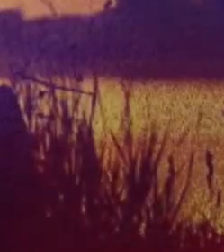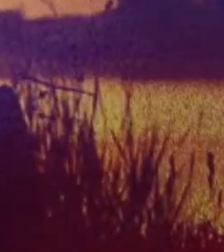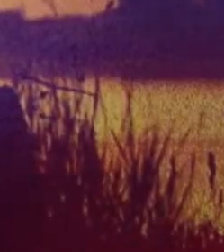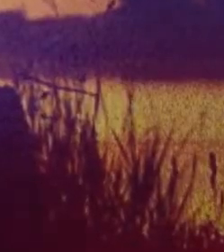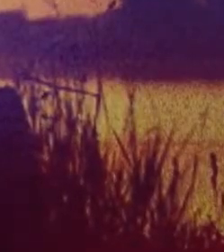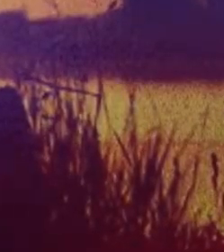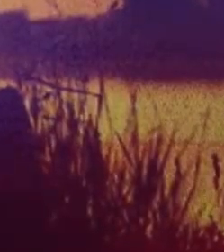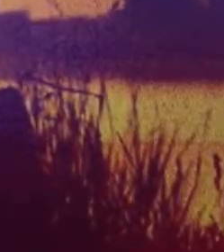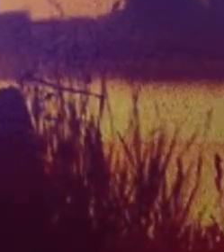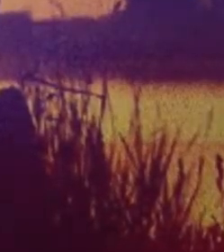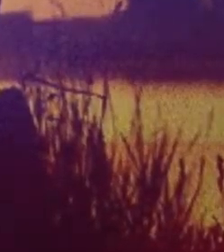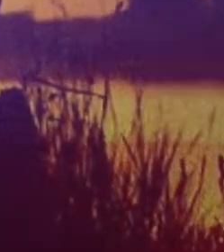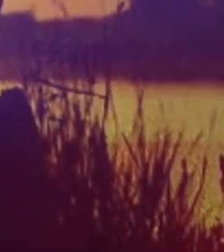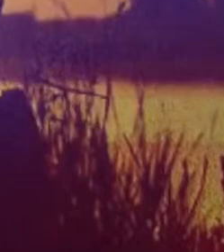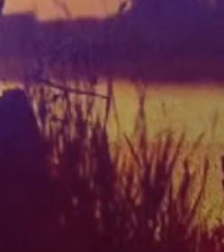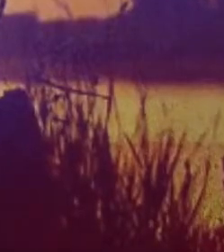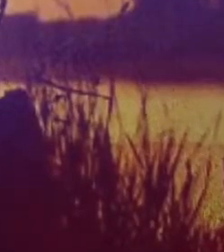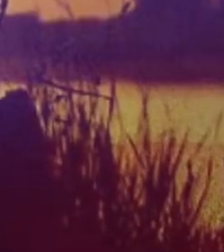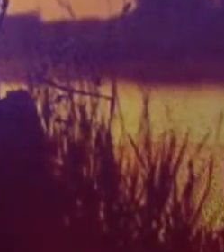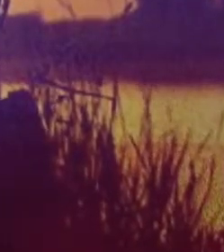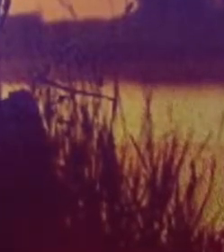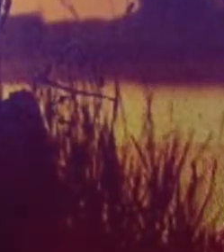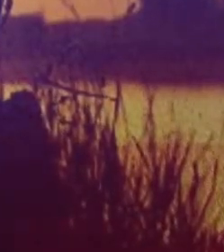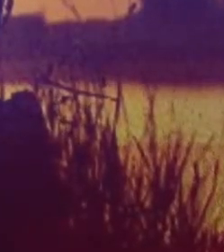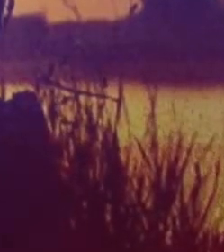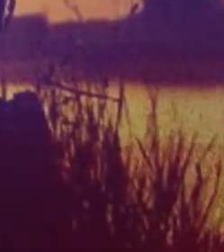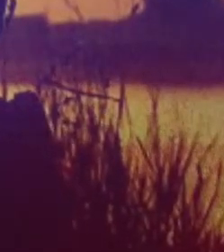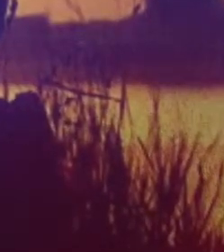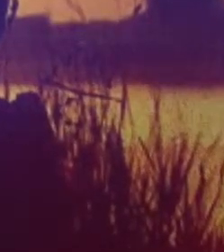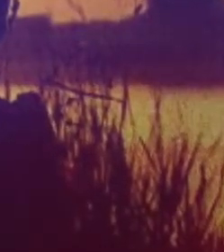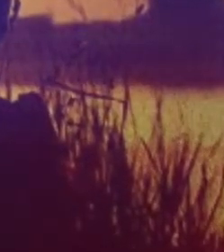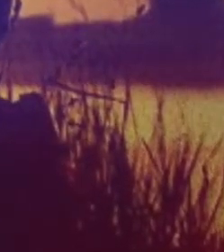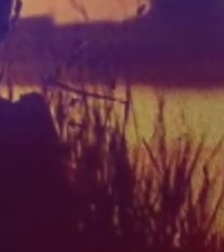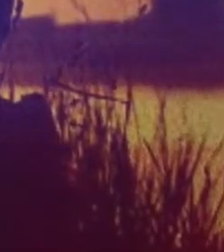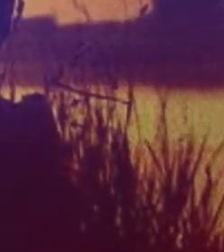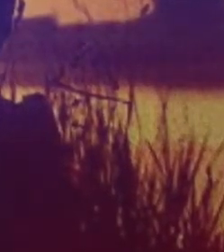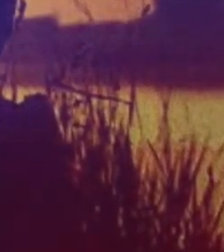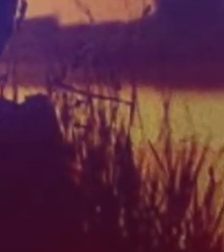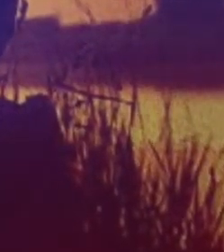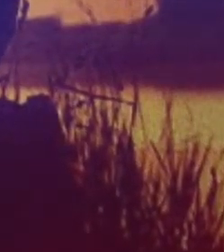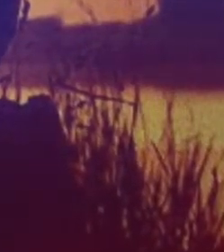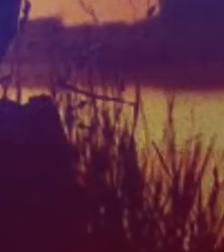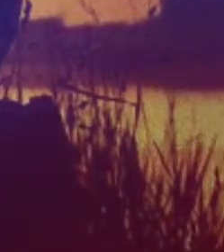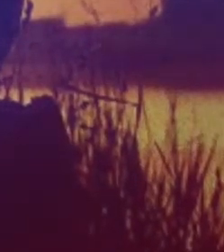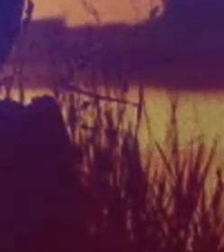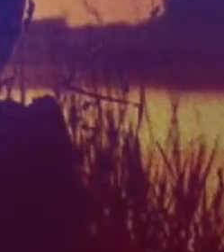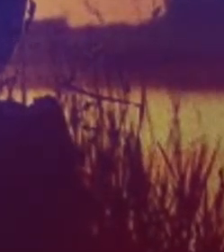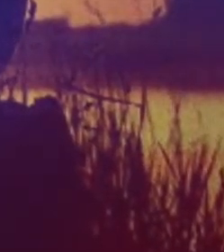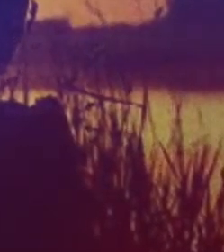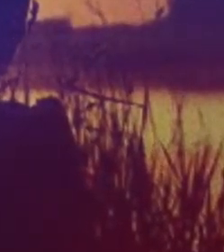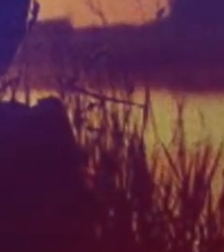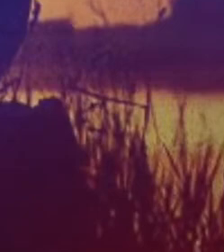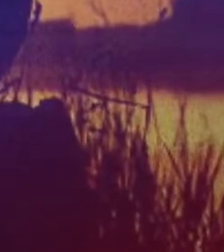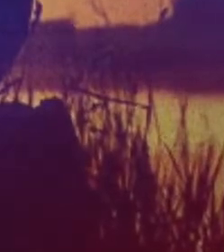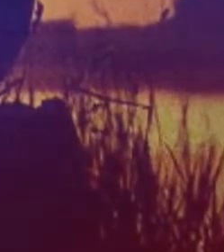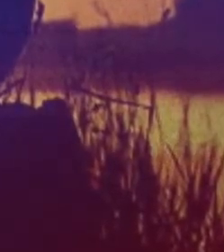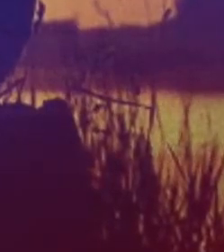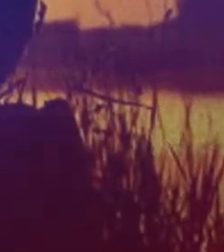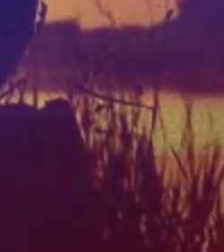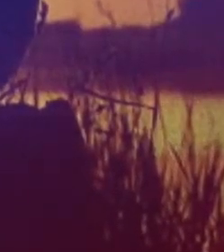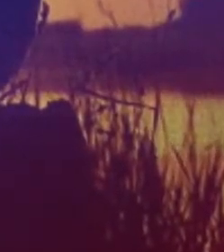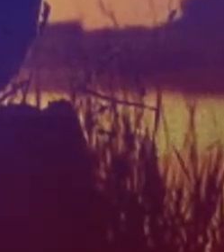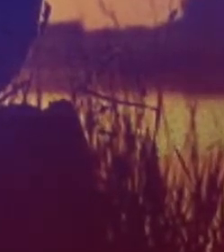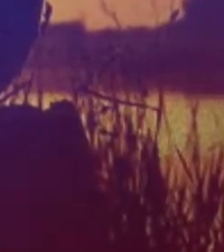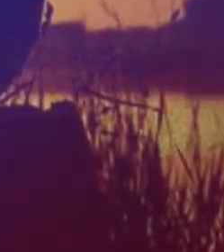Nĩ ũkarĩaga maciaro ma wĩra waku. Irathimo na kũgacĩrithia nĩ igatuĩka ciaku. Mũtumia